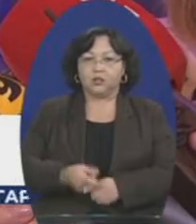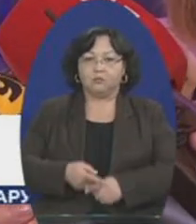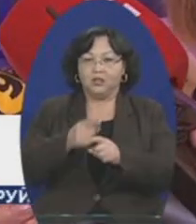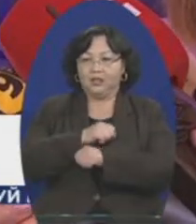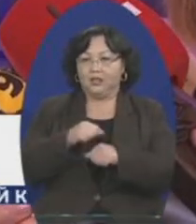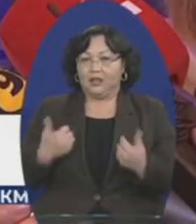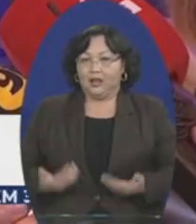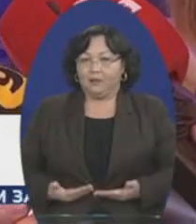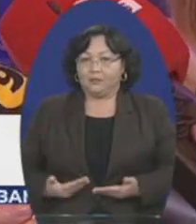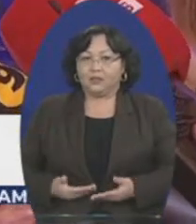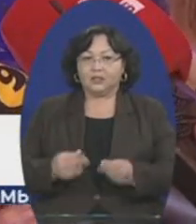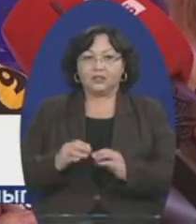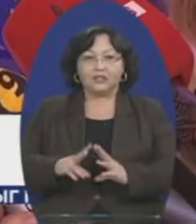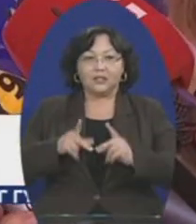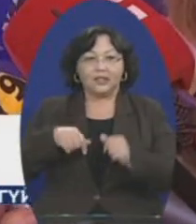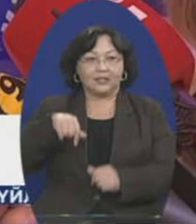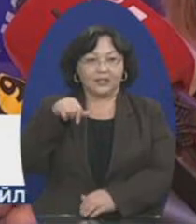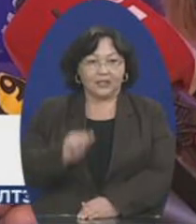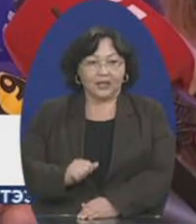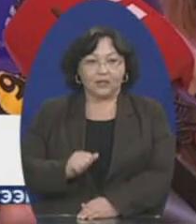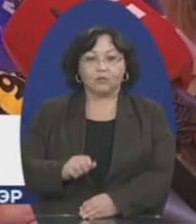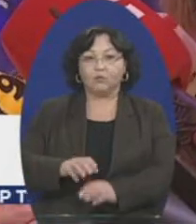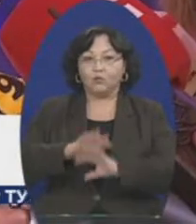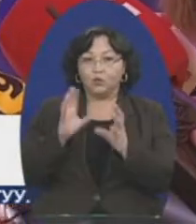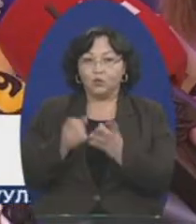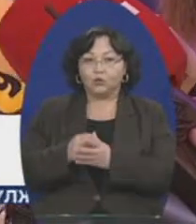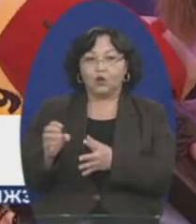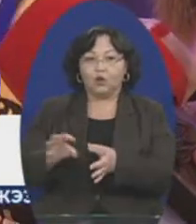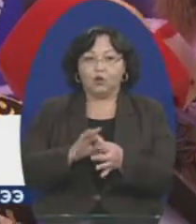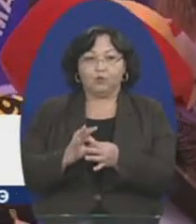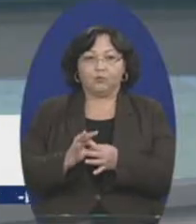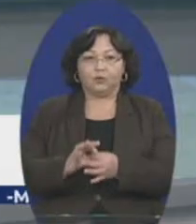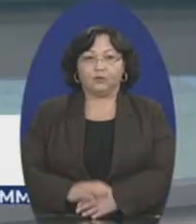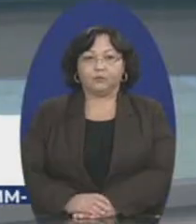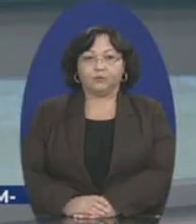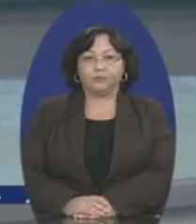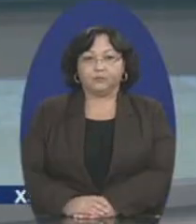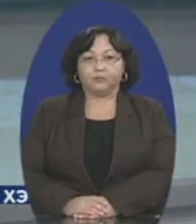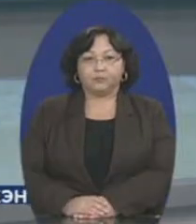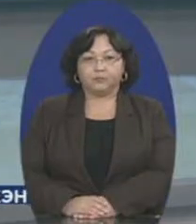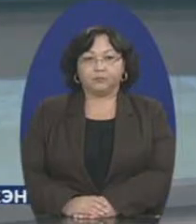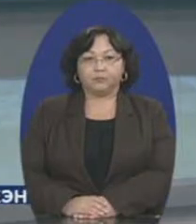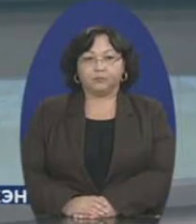төвшин, цалин хөлс бүх юм энэ болгонд уялдаатай. Авилга хэл ахуул